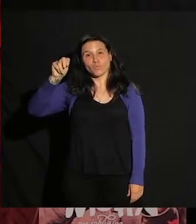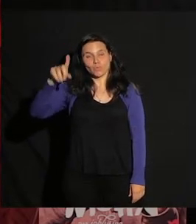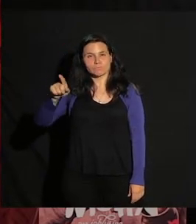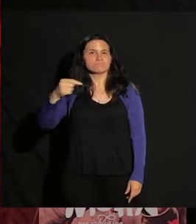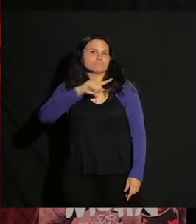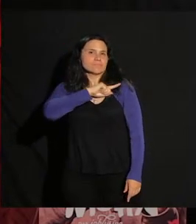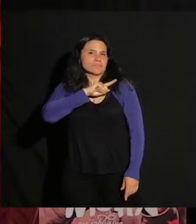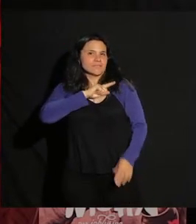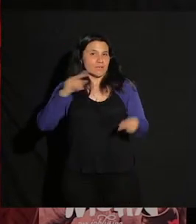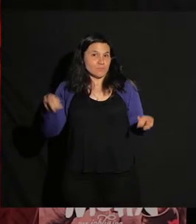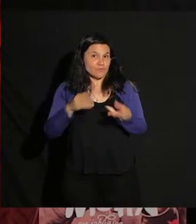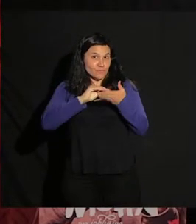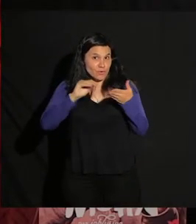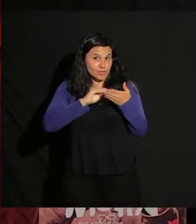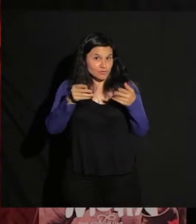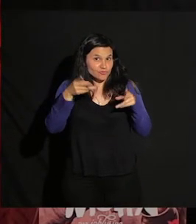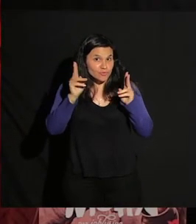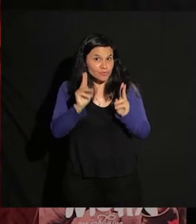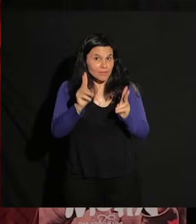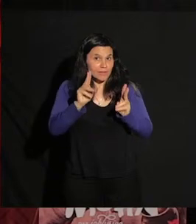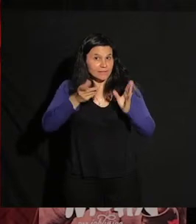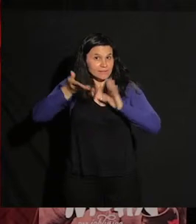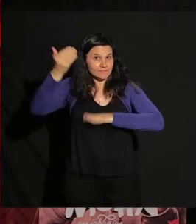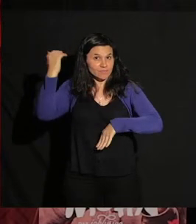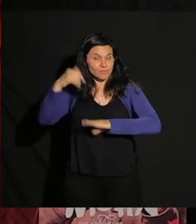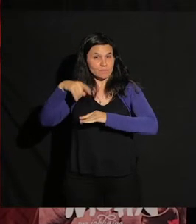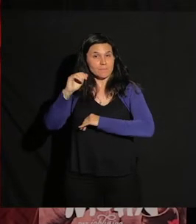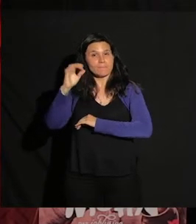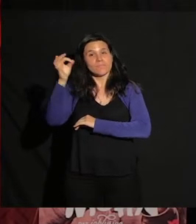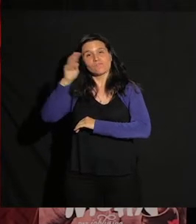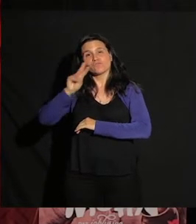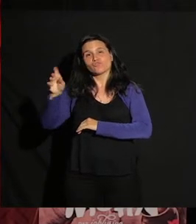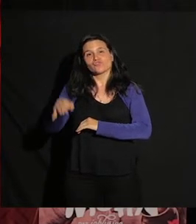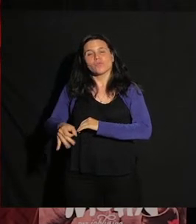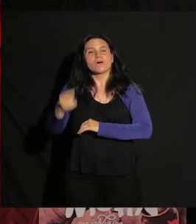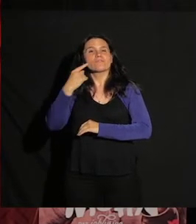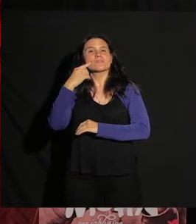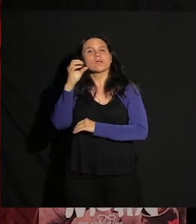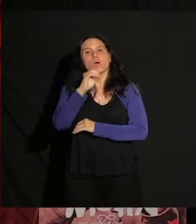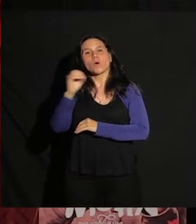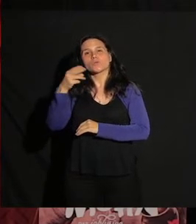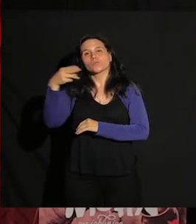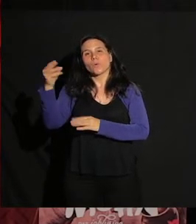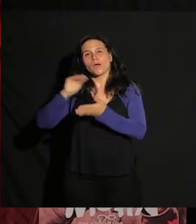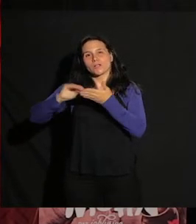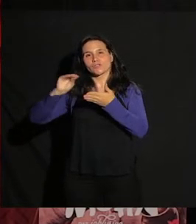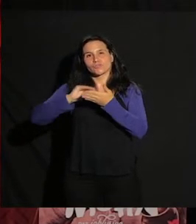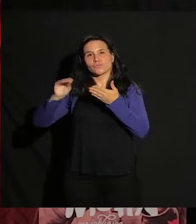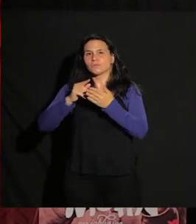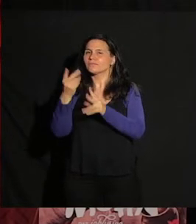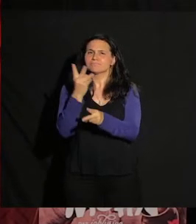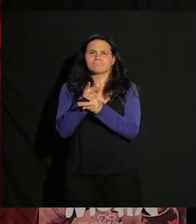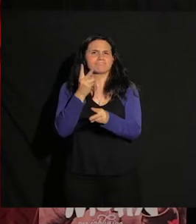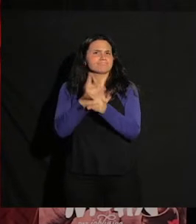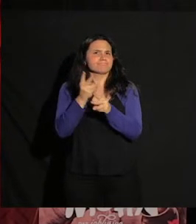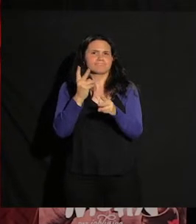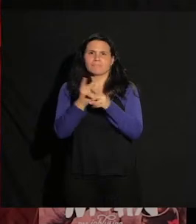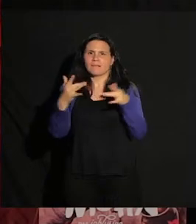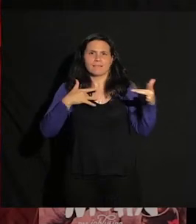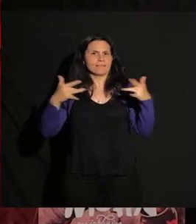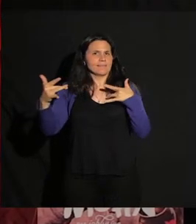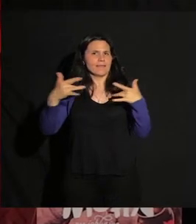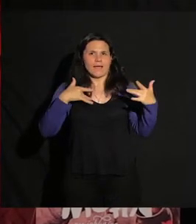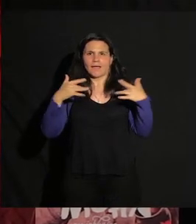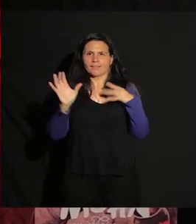Fröbel-Schule in Wunsdorf und jetzt an der Otto-Hahn-Schule. Seit vielen Jahren immer mit meiner Theater-AG hier aufgetreten und ja,